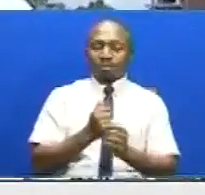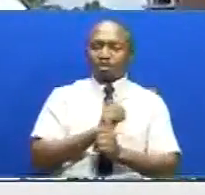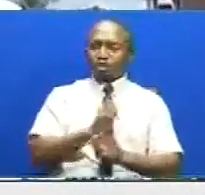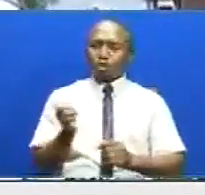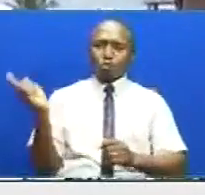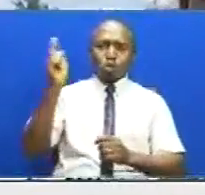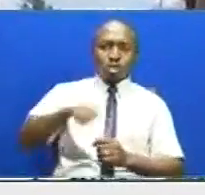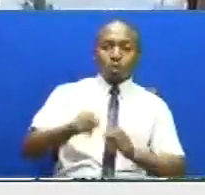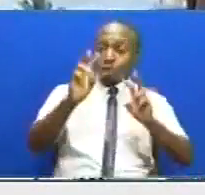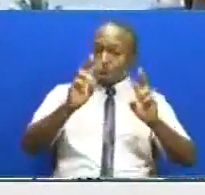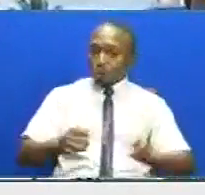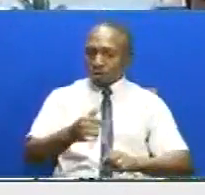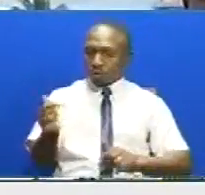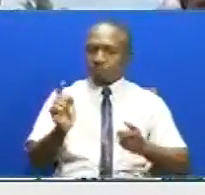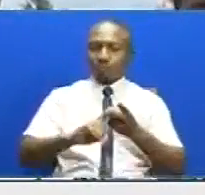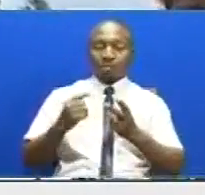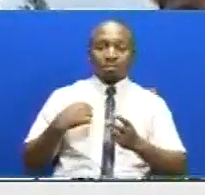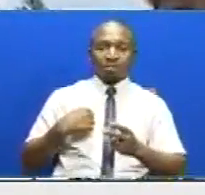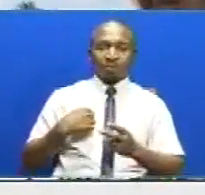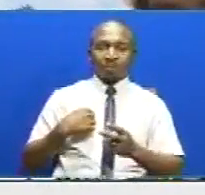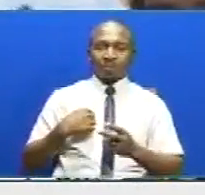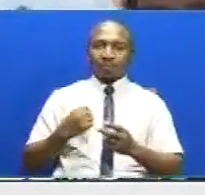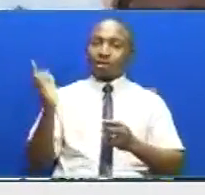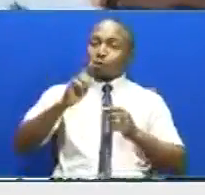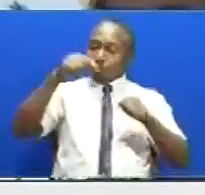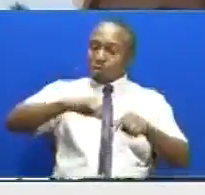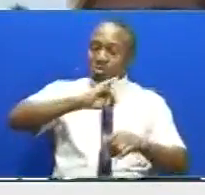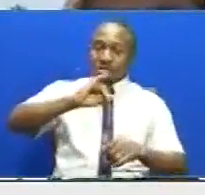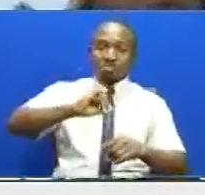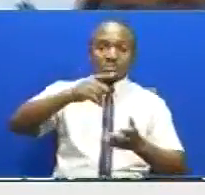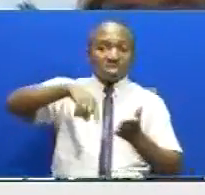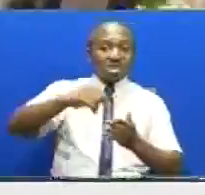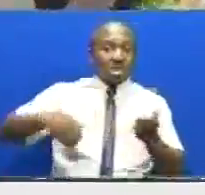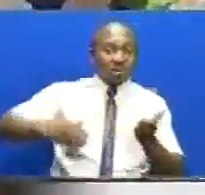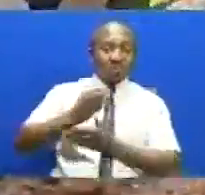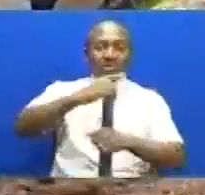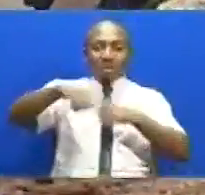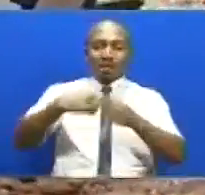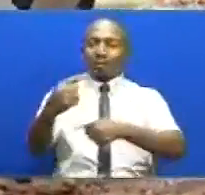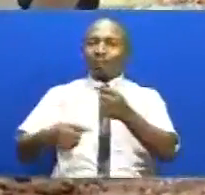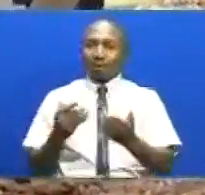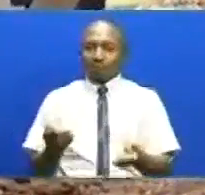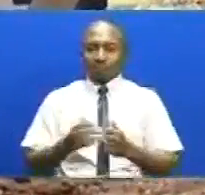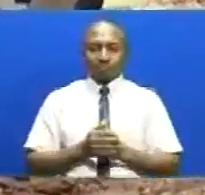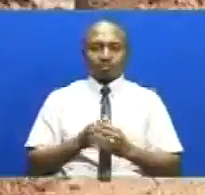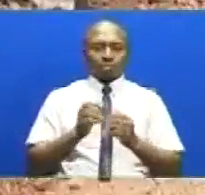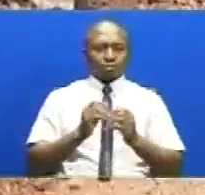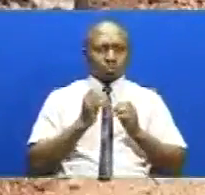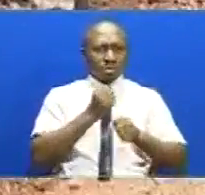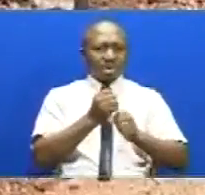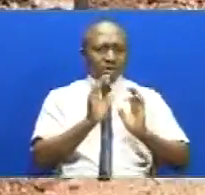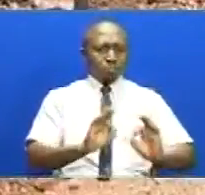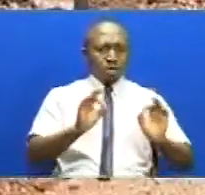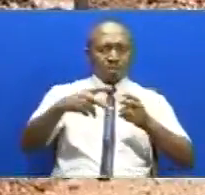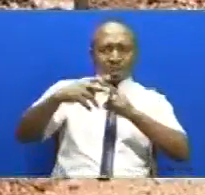leo kukagua, lakini kama nilivyosema mimi mara nikiwepo hapa mjini napita kwenye miradi inayoendelea. Swala kuzingatia na ubora, kwa sababu mkandarasi yuko hapa